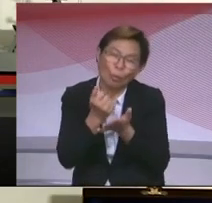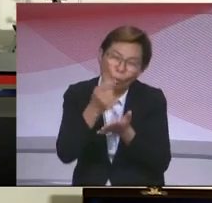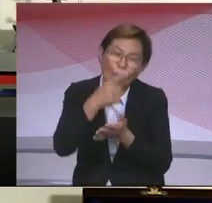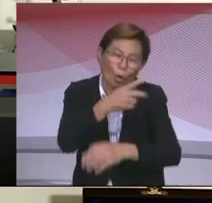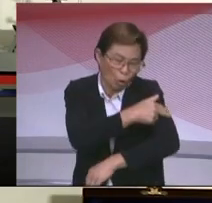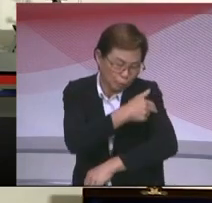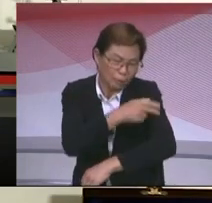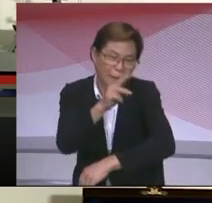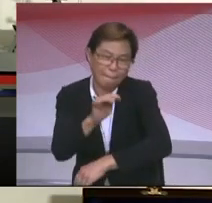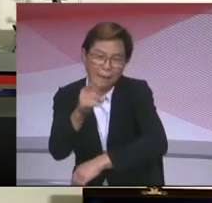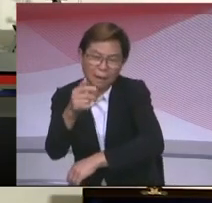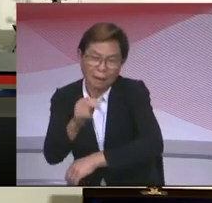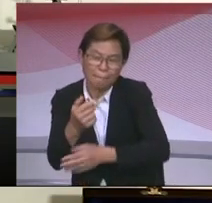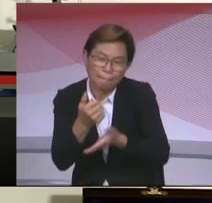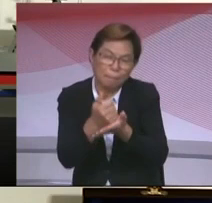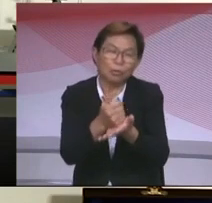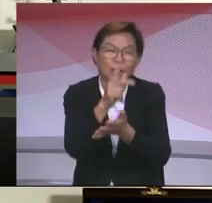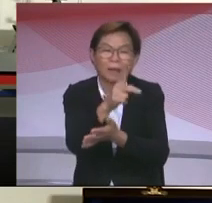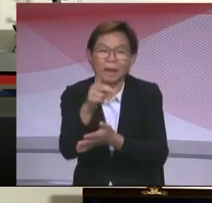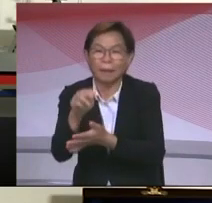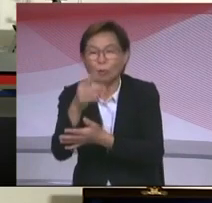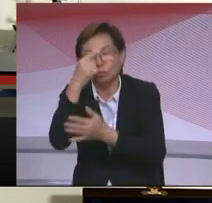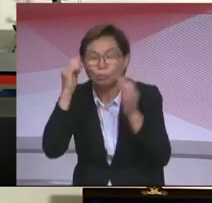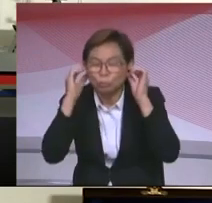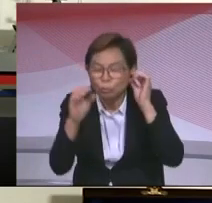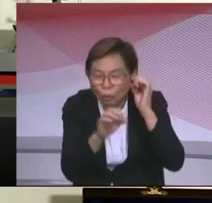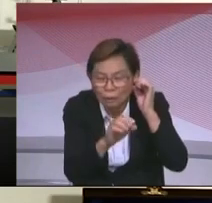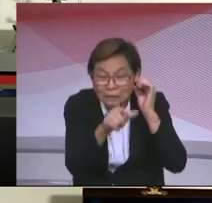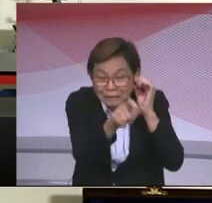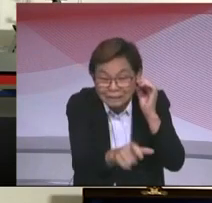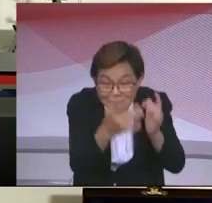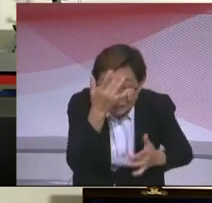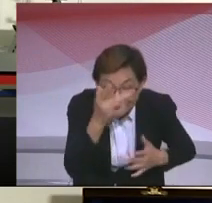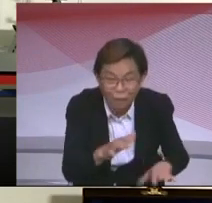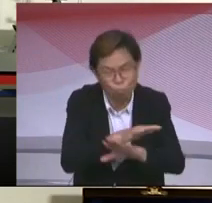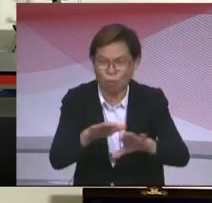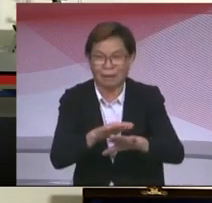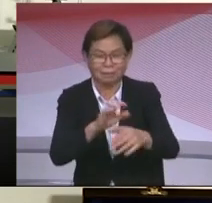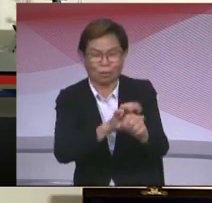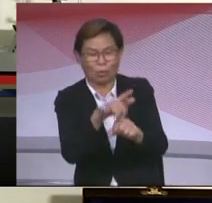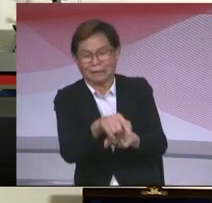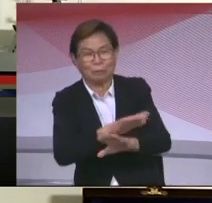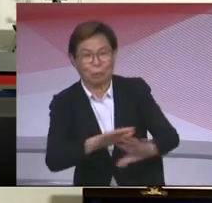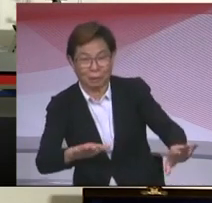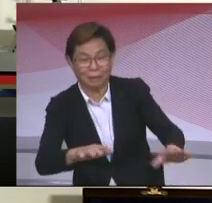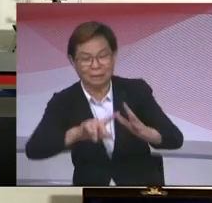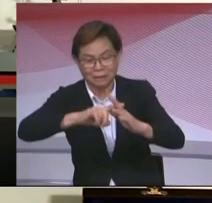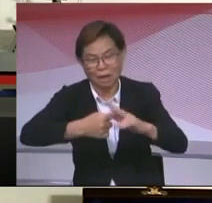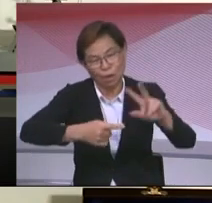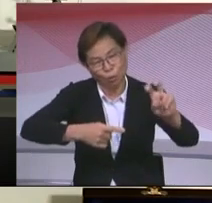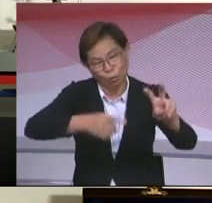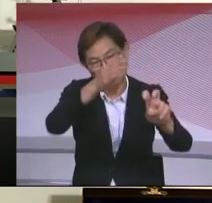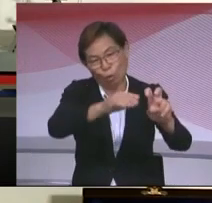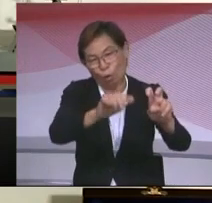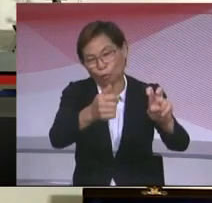Kesihatan dalam merawat pesakit bukan COVID di kawasan tersebut. Sejak 20 Oktober